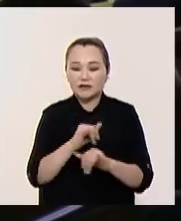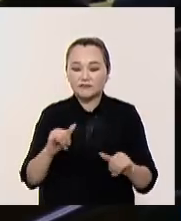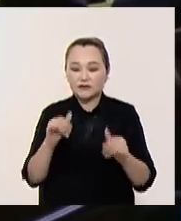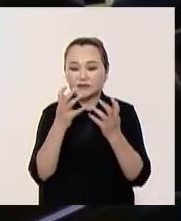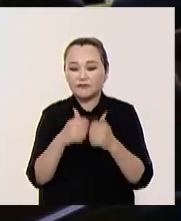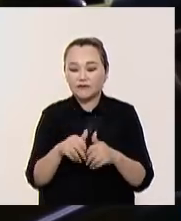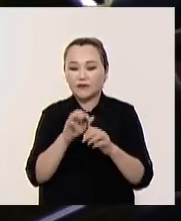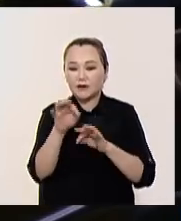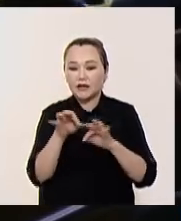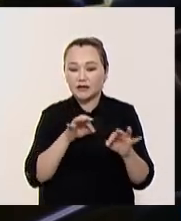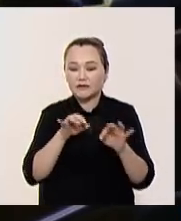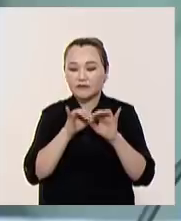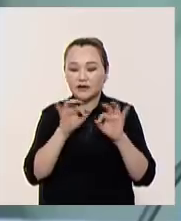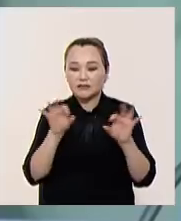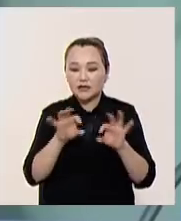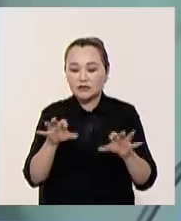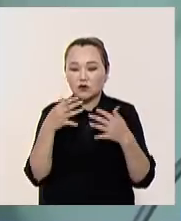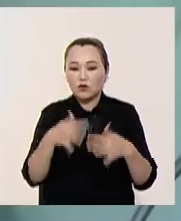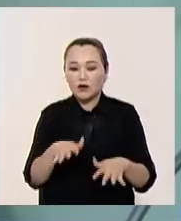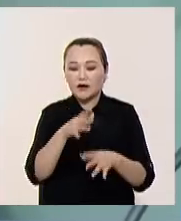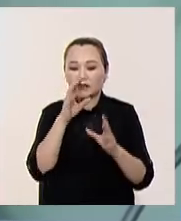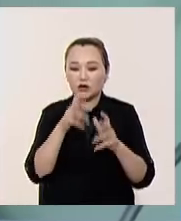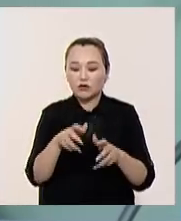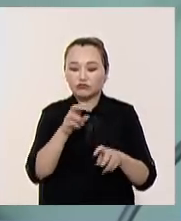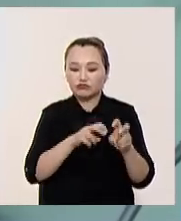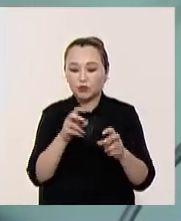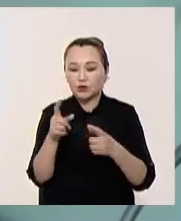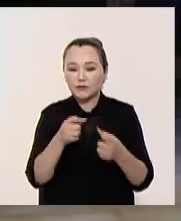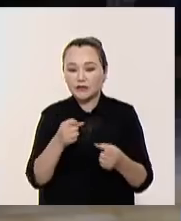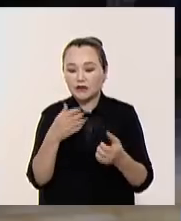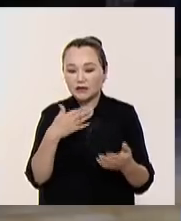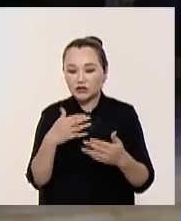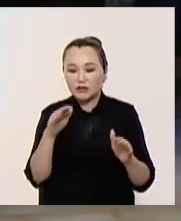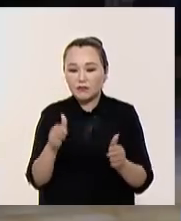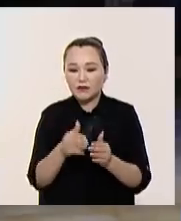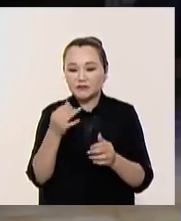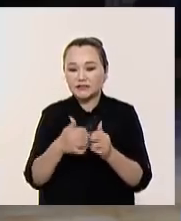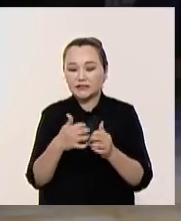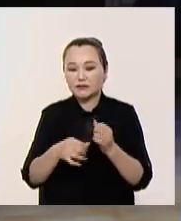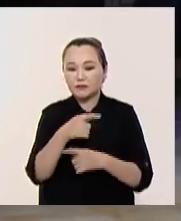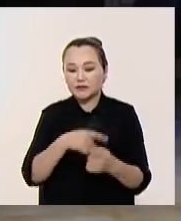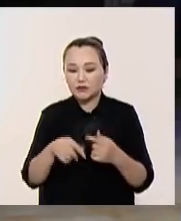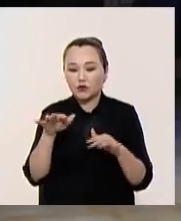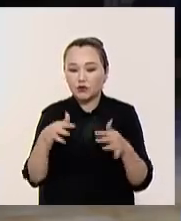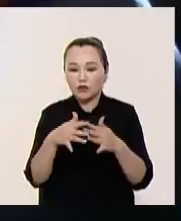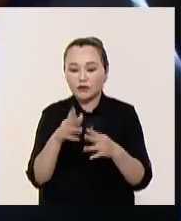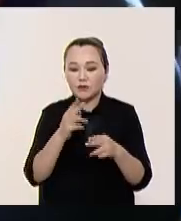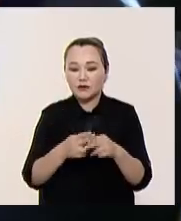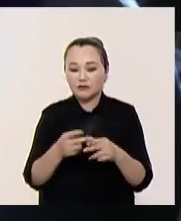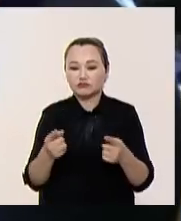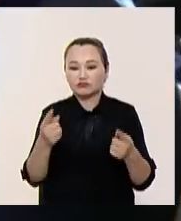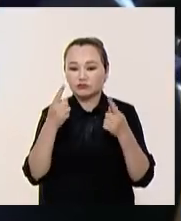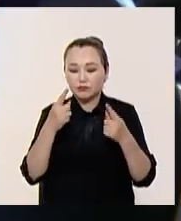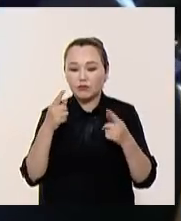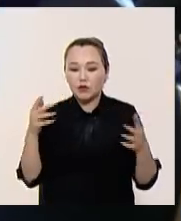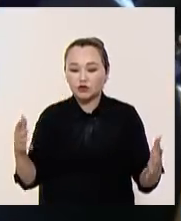цифровых проектов, об основных вопросах геологоразведки и укреплении отношений с малым и средним бизнесом. Горно-металлургический гигант оказывает